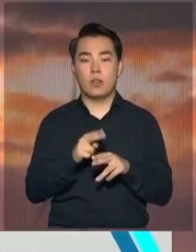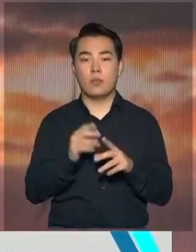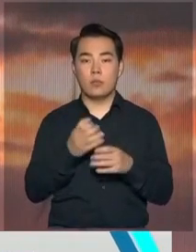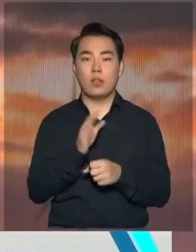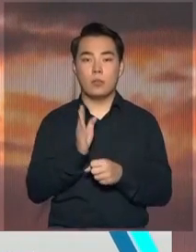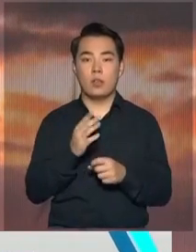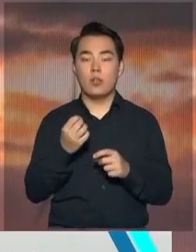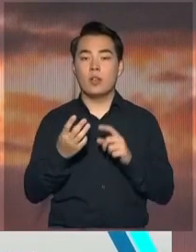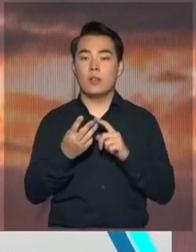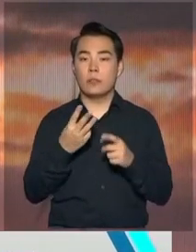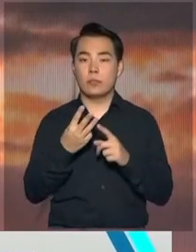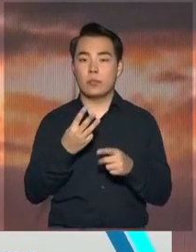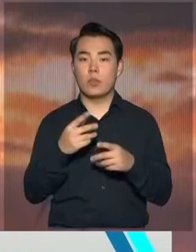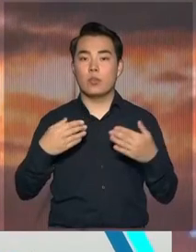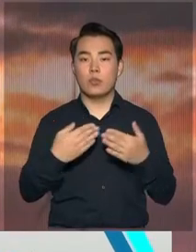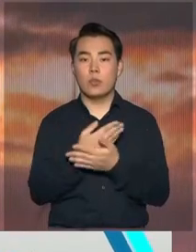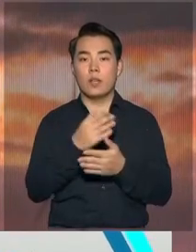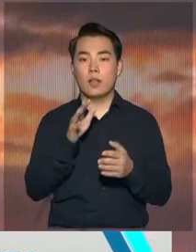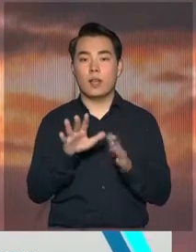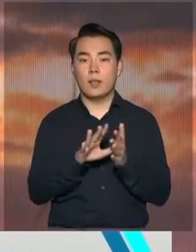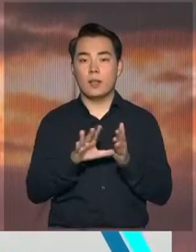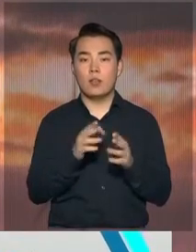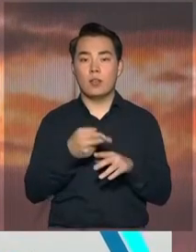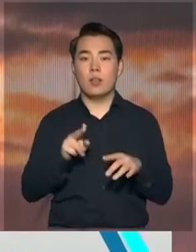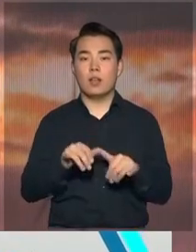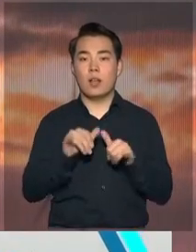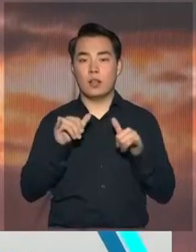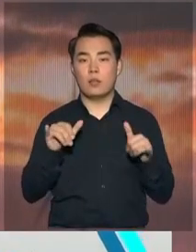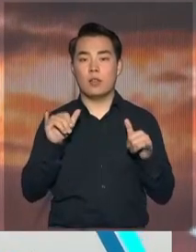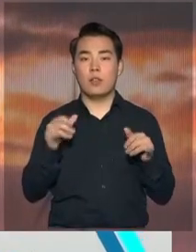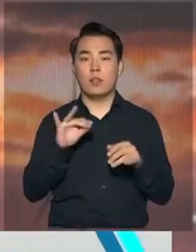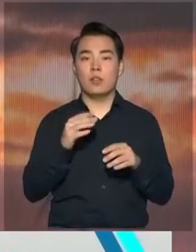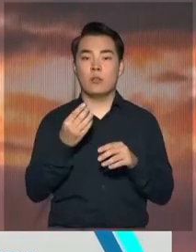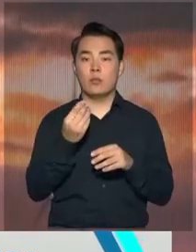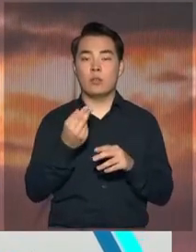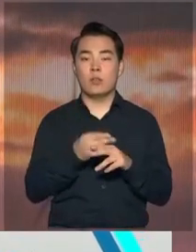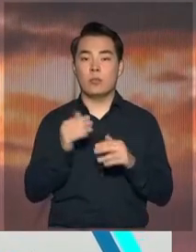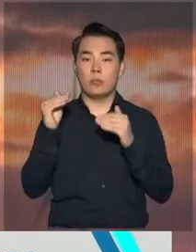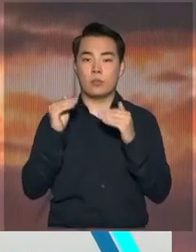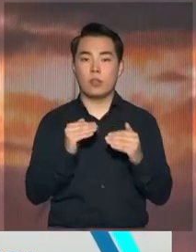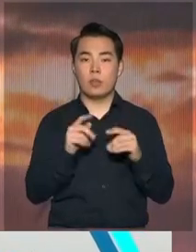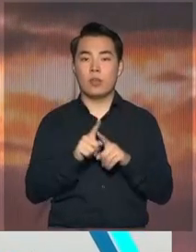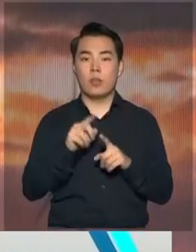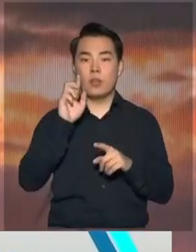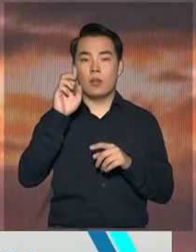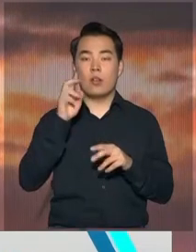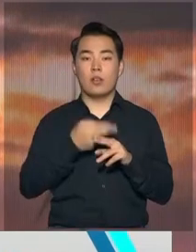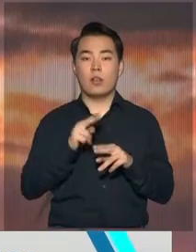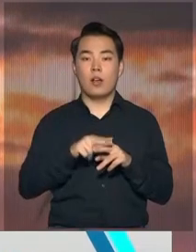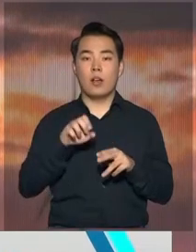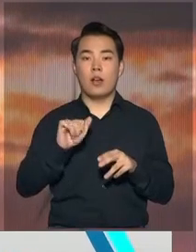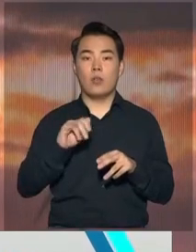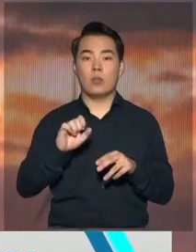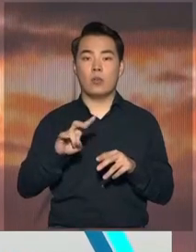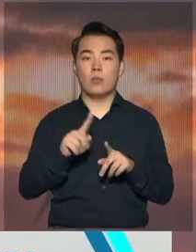қарап отырмыз, жаңартылатын энергия саласындағы технологиялардың дамуы және оның бағасының түсуі, жаңа елімізде өтіп жатқан аукциондық сауда саттыққа қарайтын